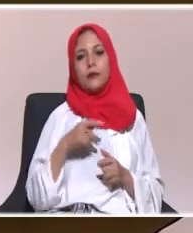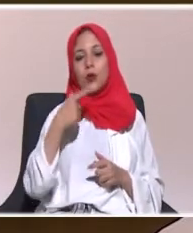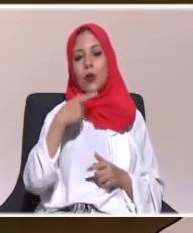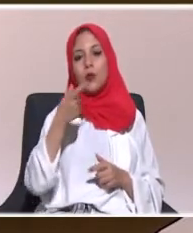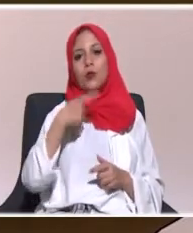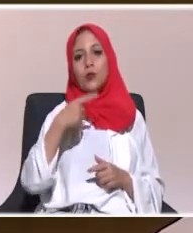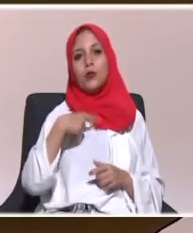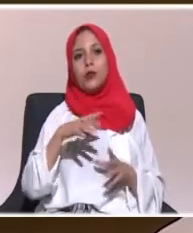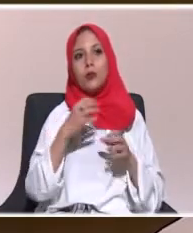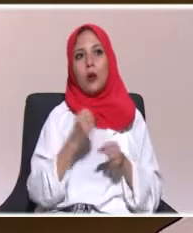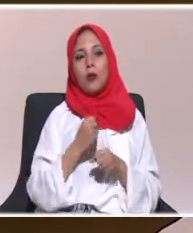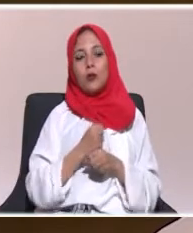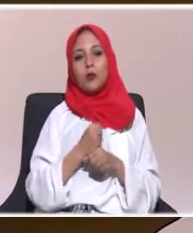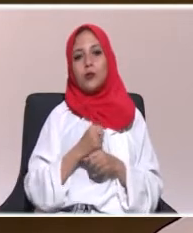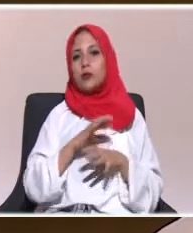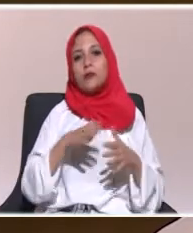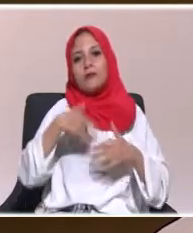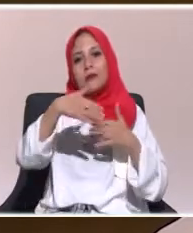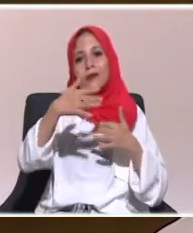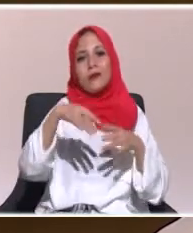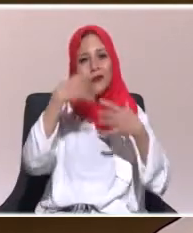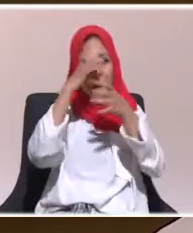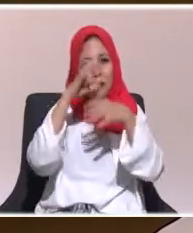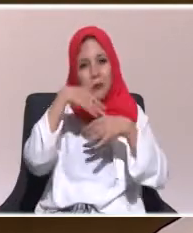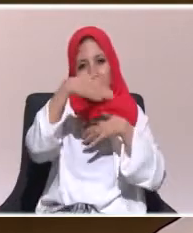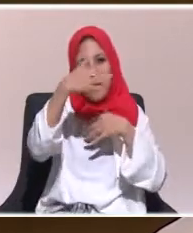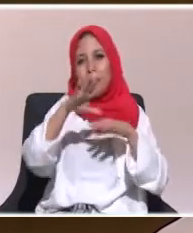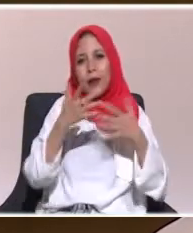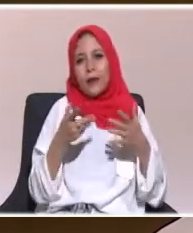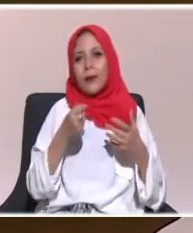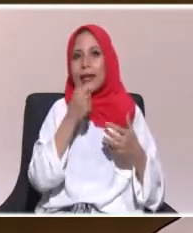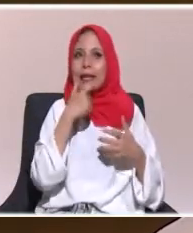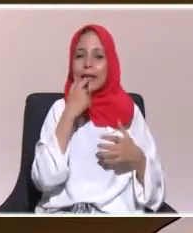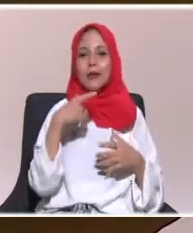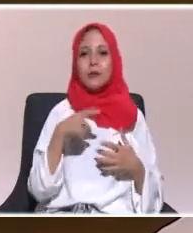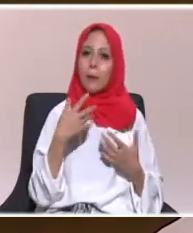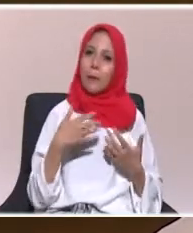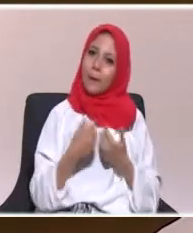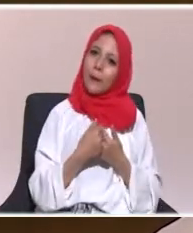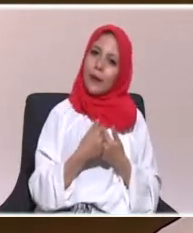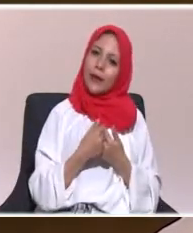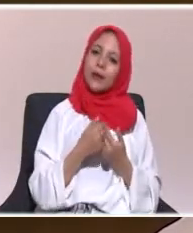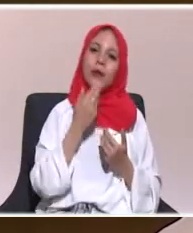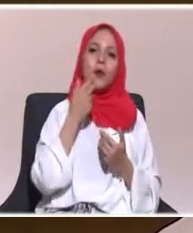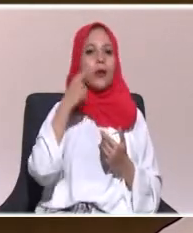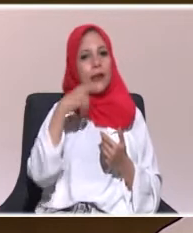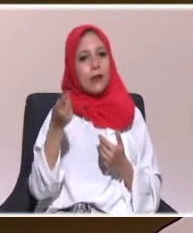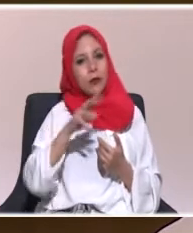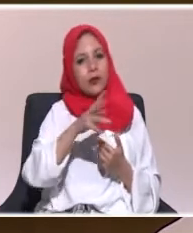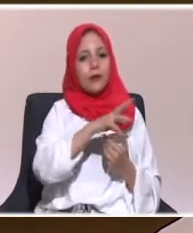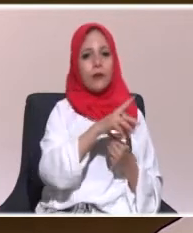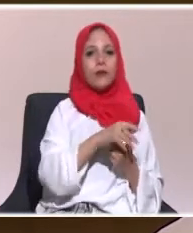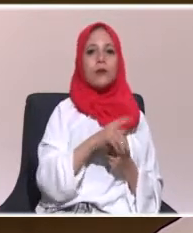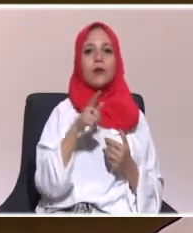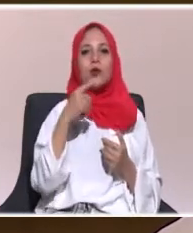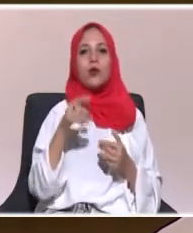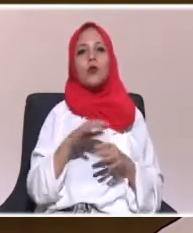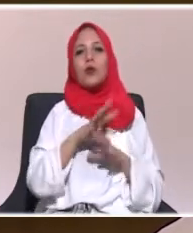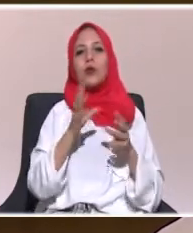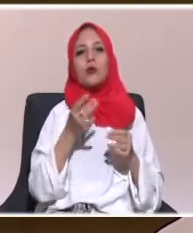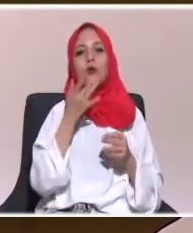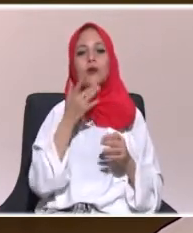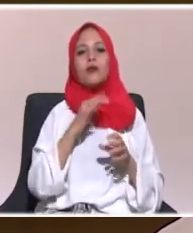قولي بقى، كواليس الجميله في العمل ده ايه؟ يعني اكيد في حاجات بتبقى دمها خفيف مع دكتور يحيى، مع الاستاذ محمد. وغلاوتك يا قلبي ما كان